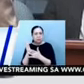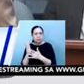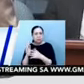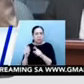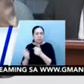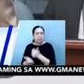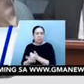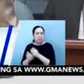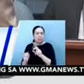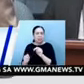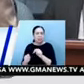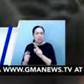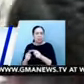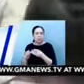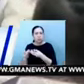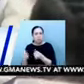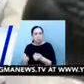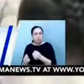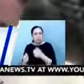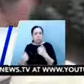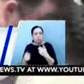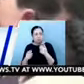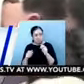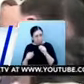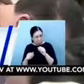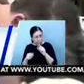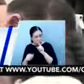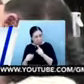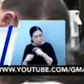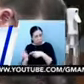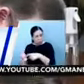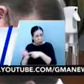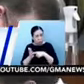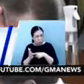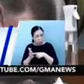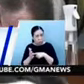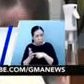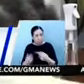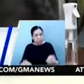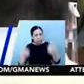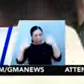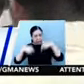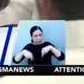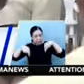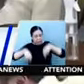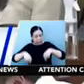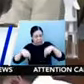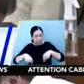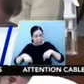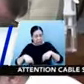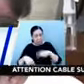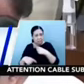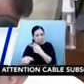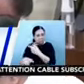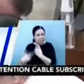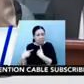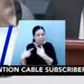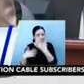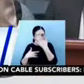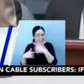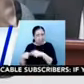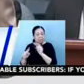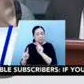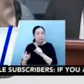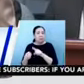Mr. President, is he really required to be physically present during hearings? I'm referring, Mr.